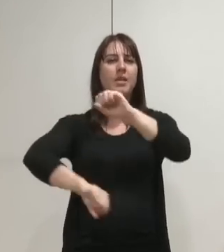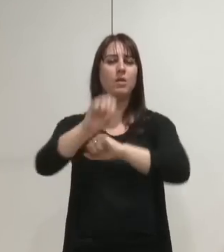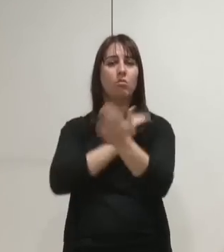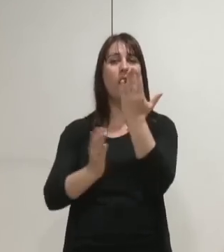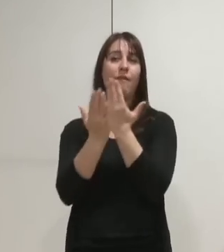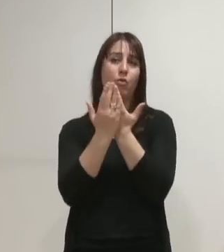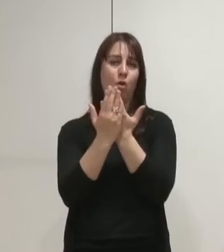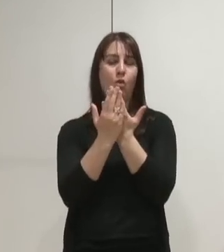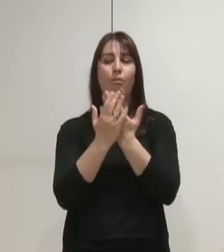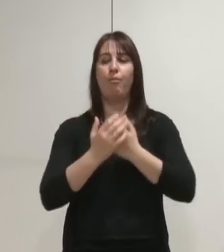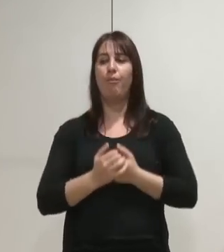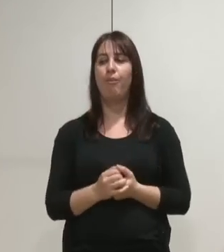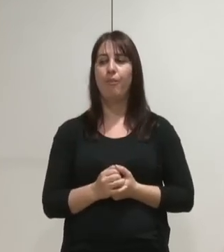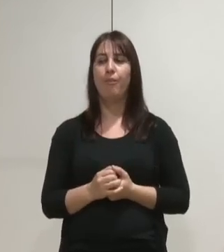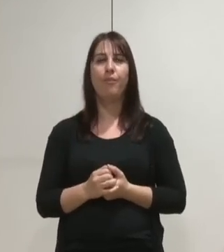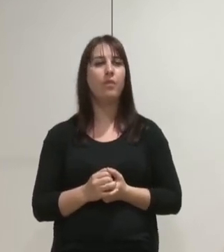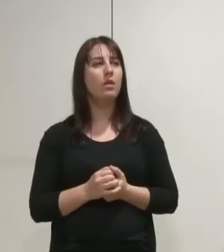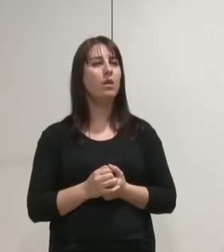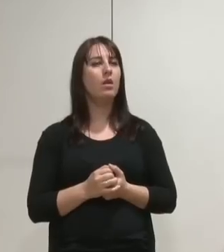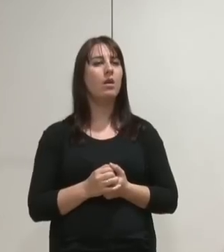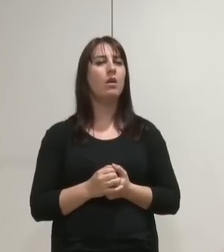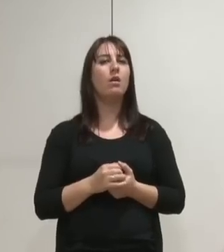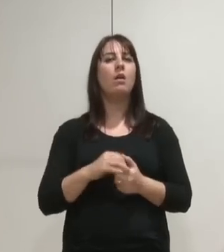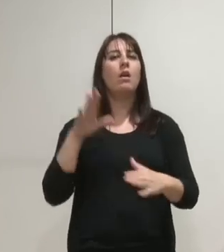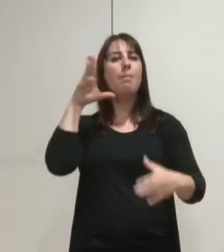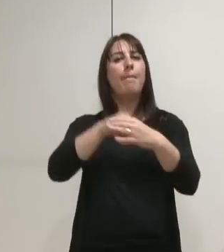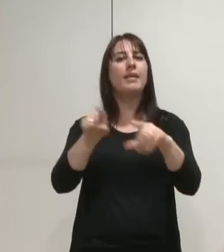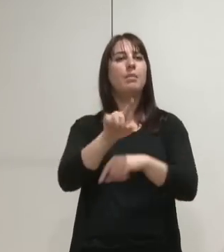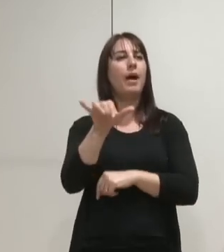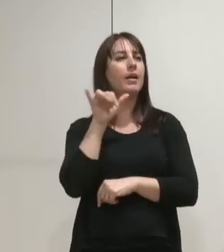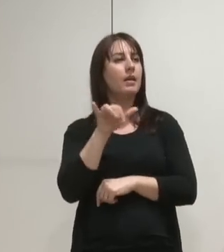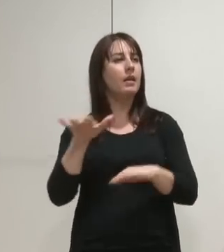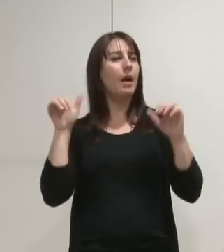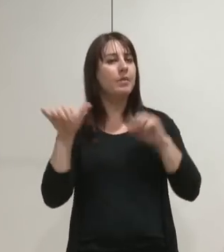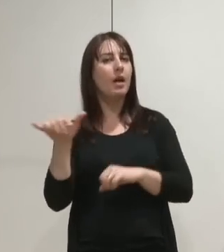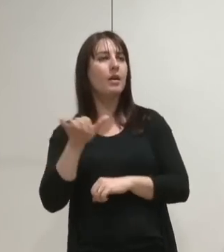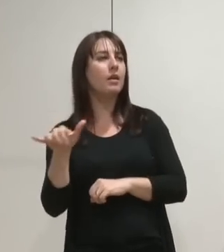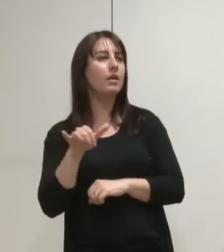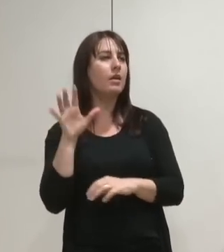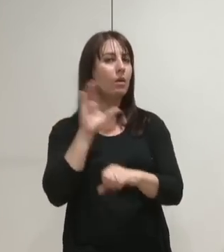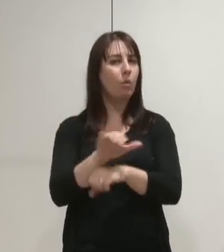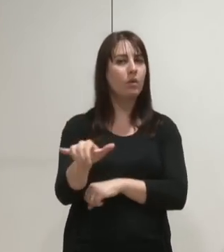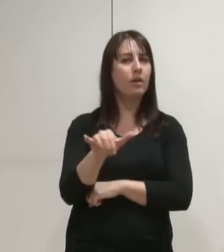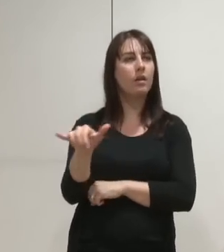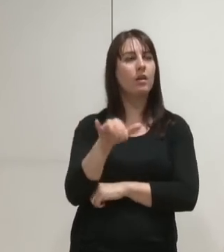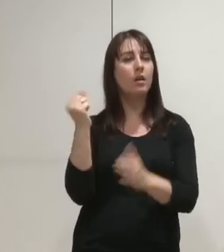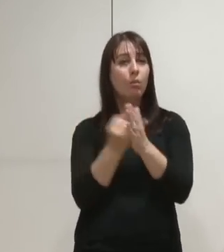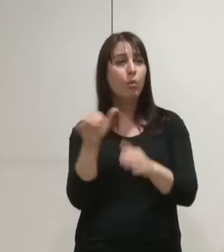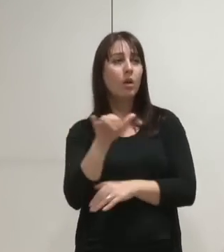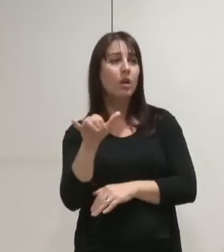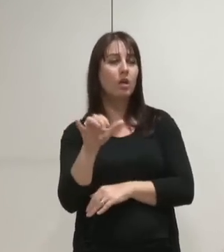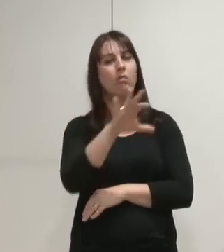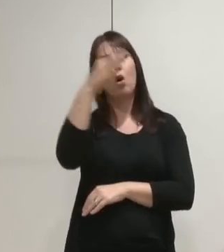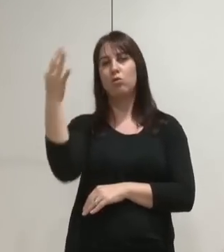convention d'application qui ne prend pas part au vote qui s'abstient qui est contre qui est pour